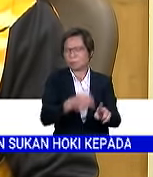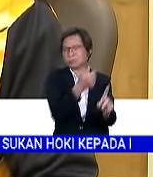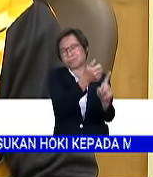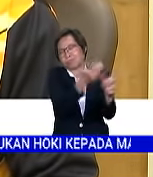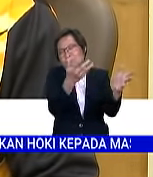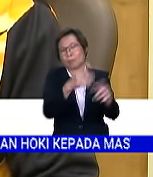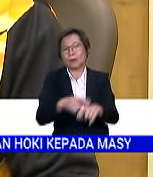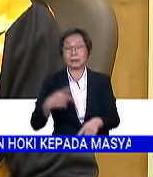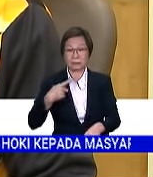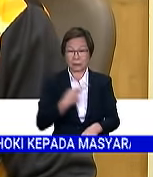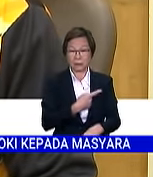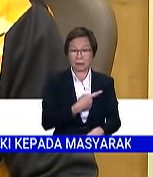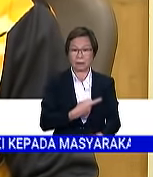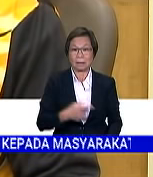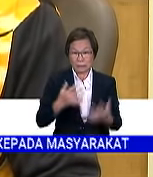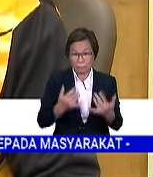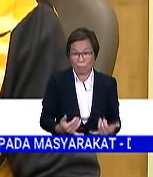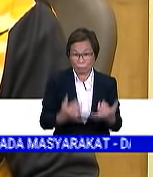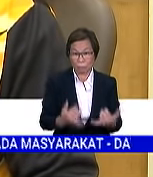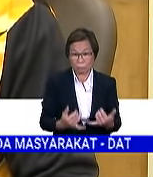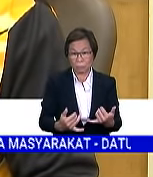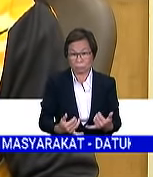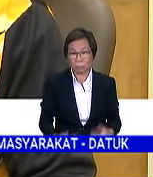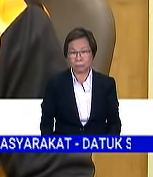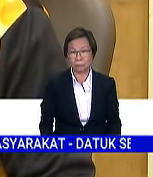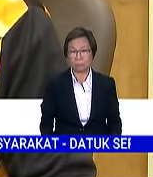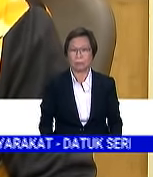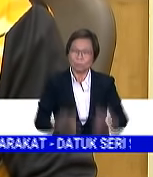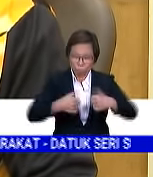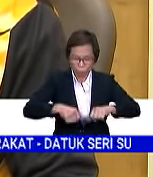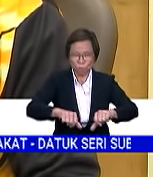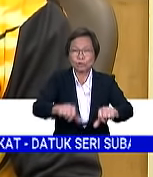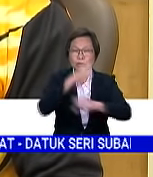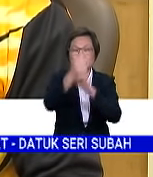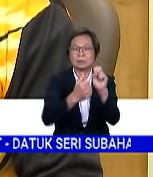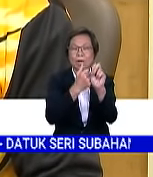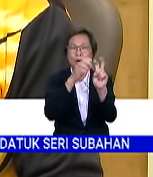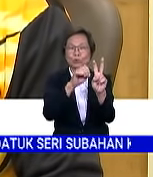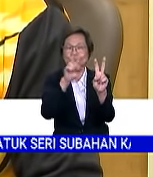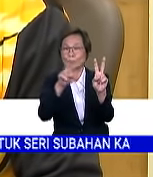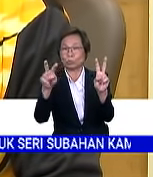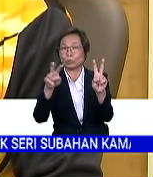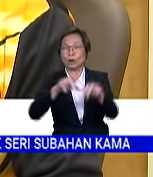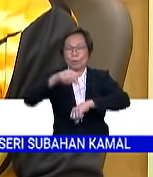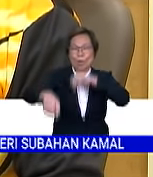Tetapi as far as we concerned at this point, ianya akan diteruskan pada tahun hadapan. Tetapi